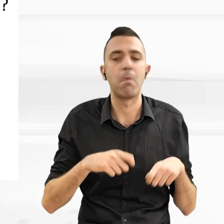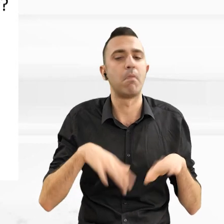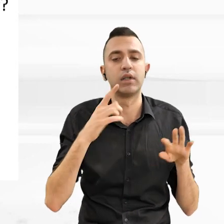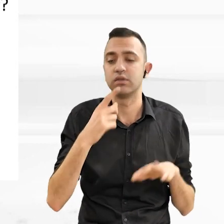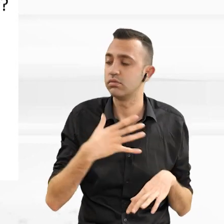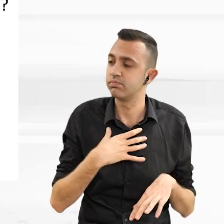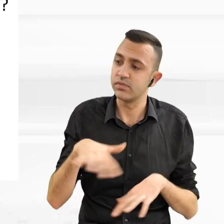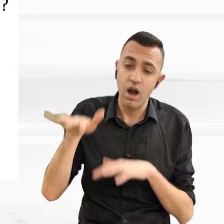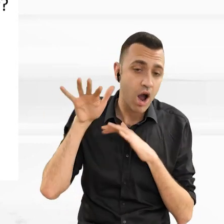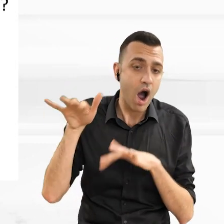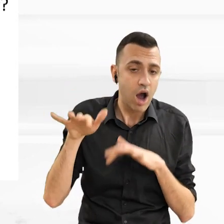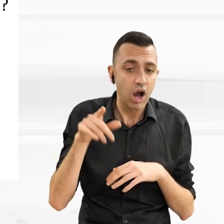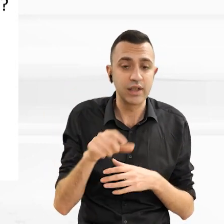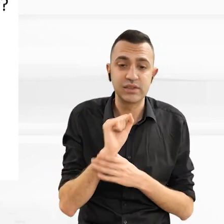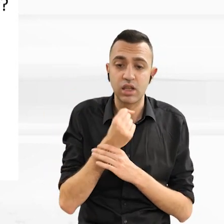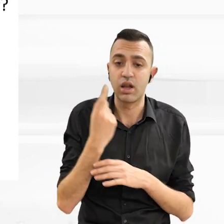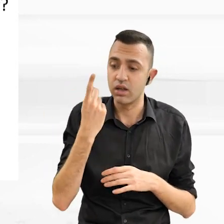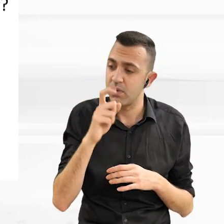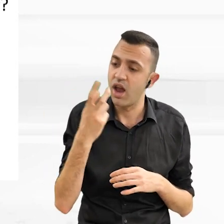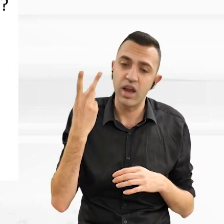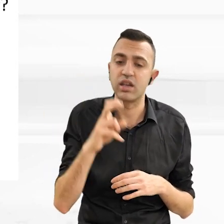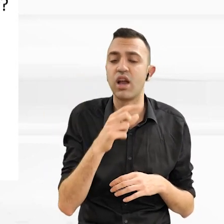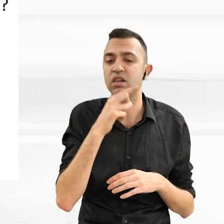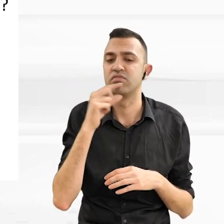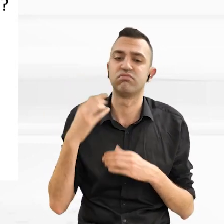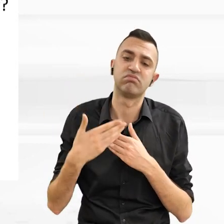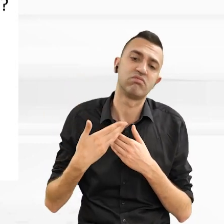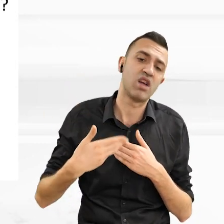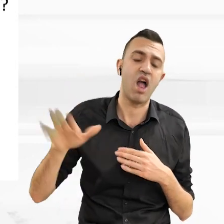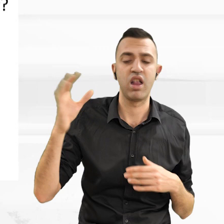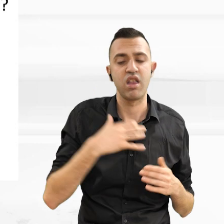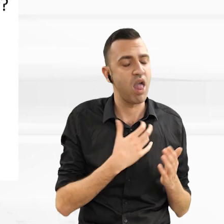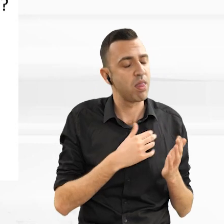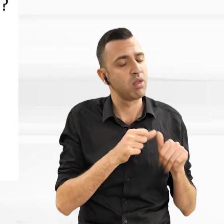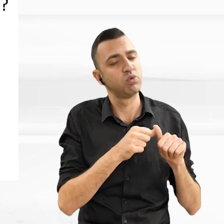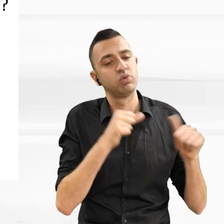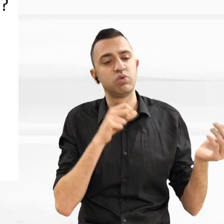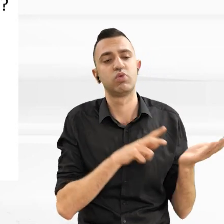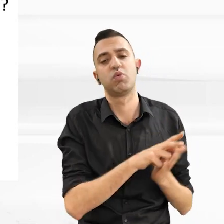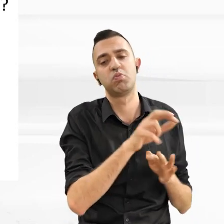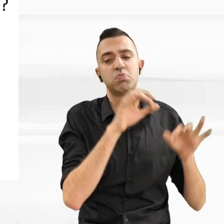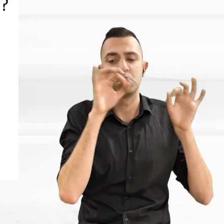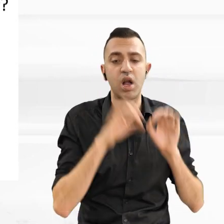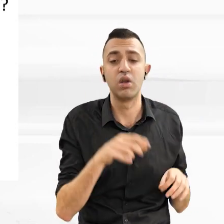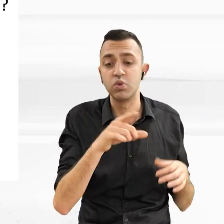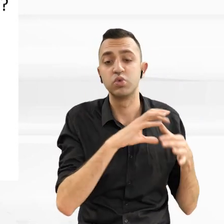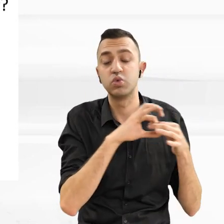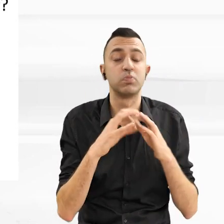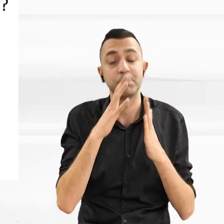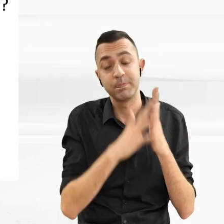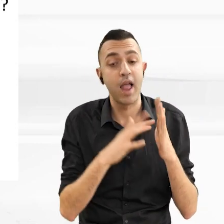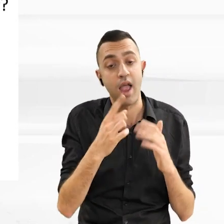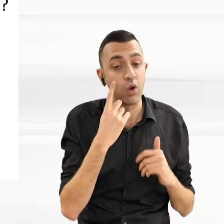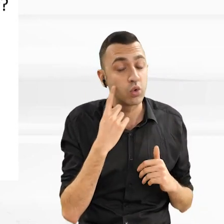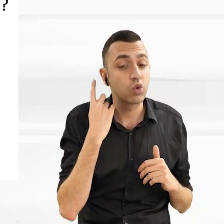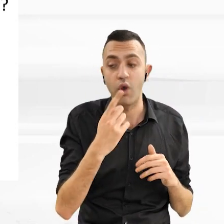yüzden hayran olduğumu sanatçının yanında birkaç ay sonra ayrıldı ve kendi uzun yolculuğuna çıktı bu parçaya göre brancusi